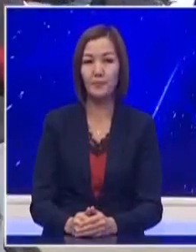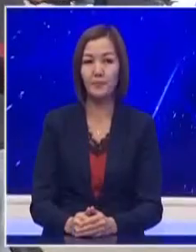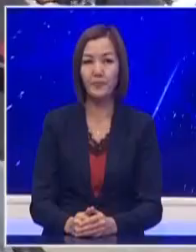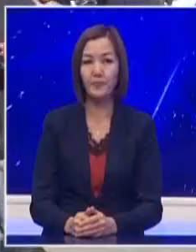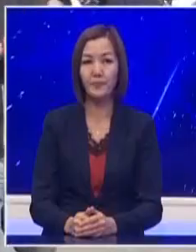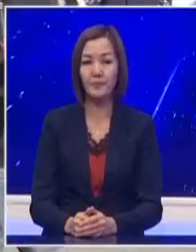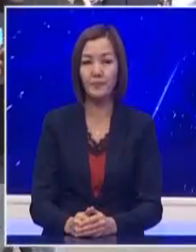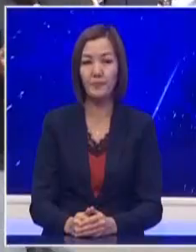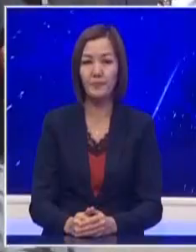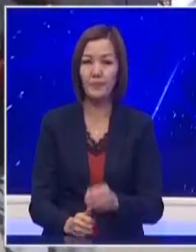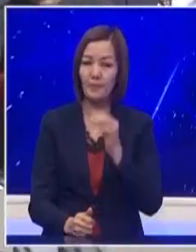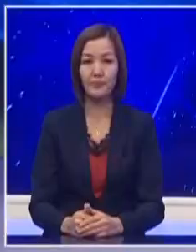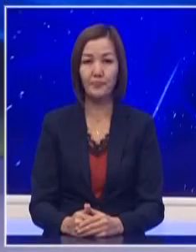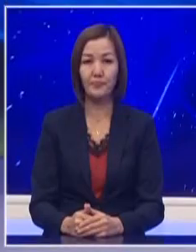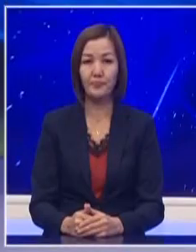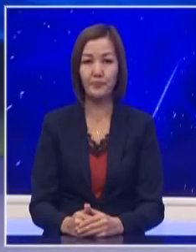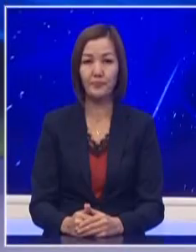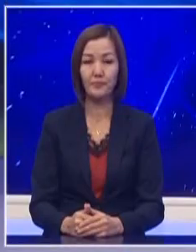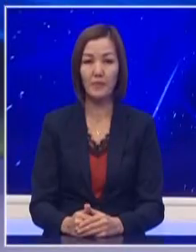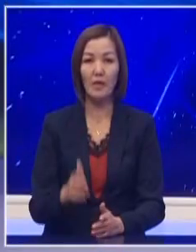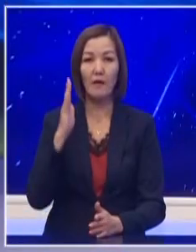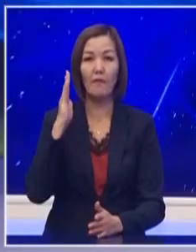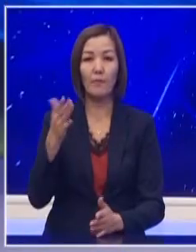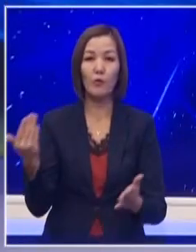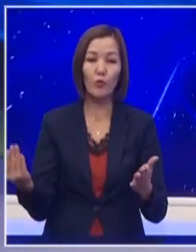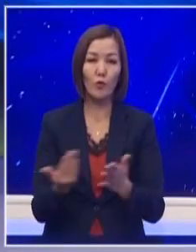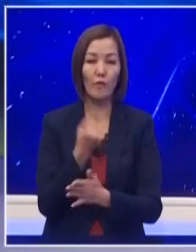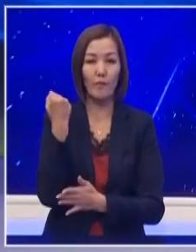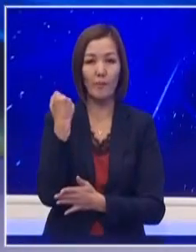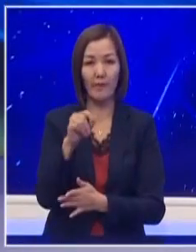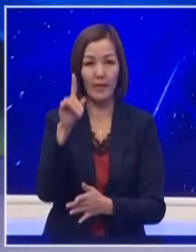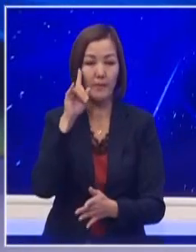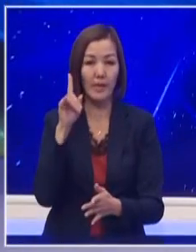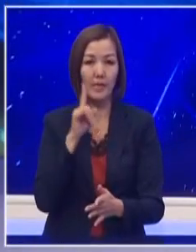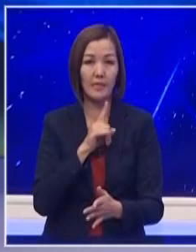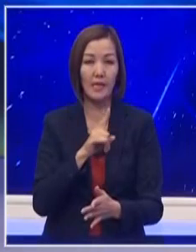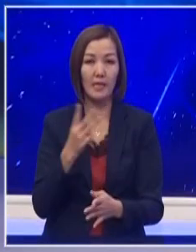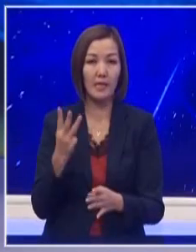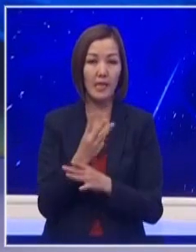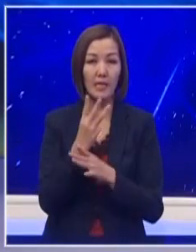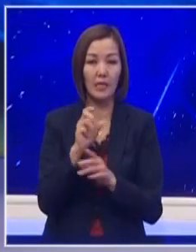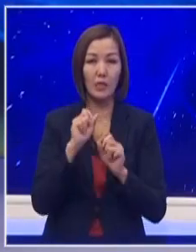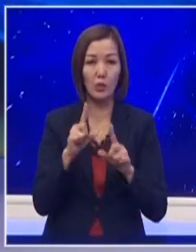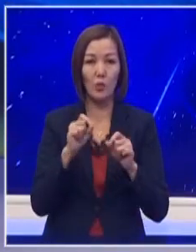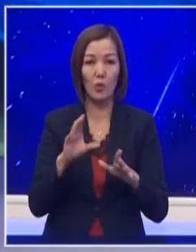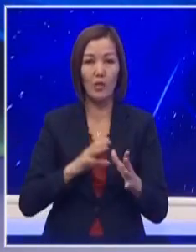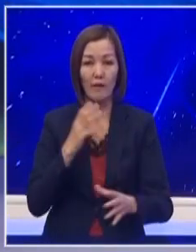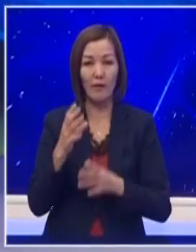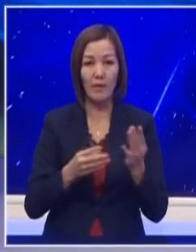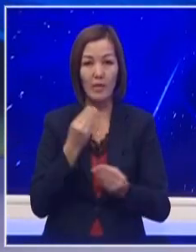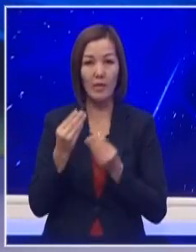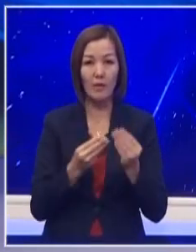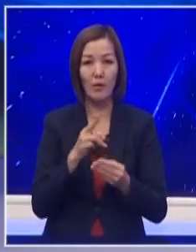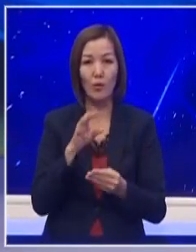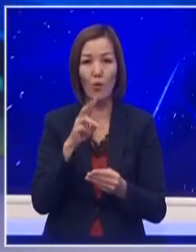хамзин телеканал Жетысу Вперед к новым победам Казахстан взял третье золото на всемирных играх